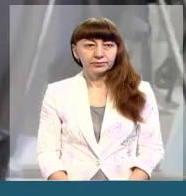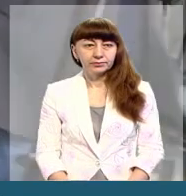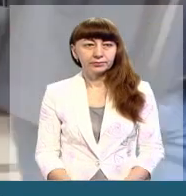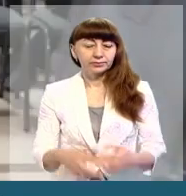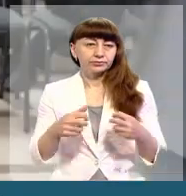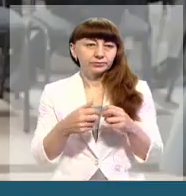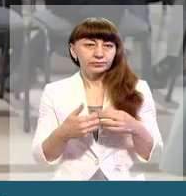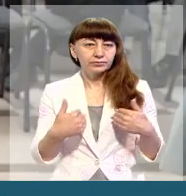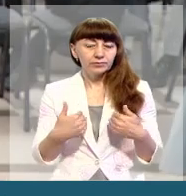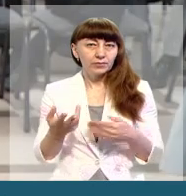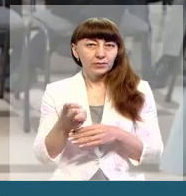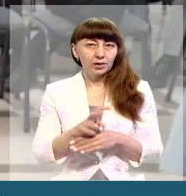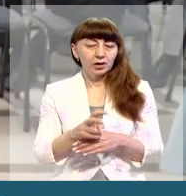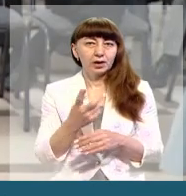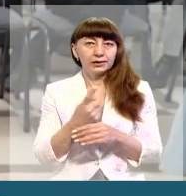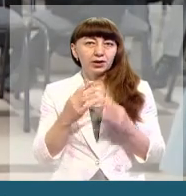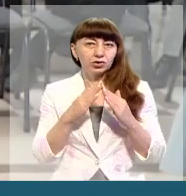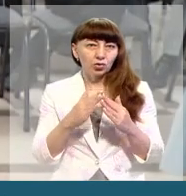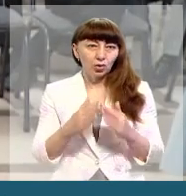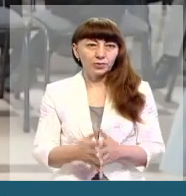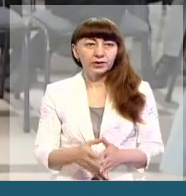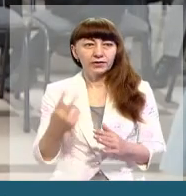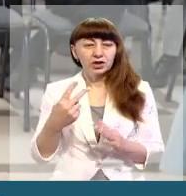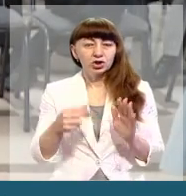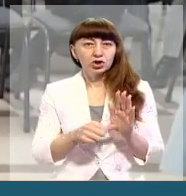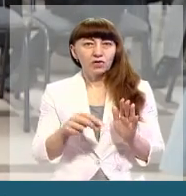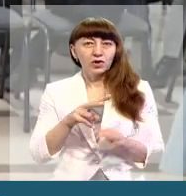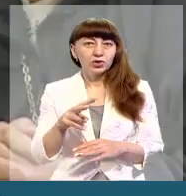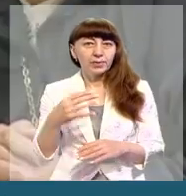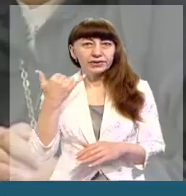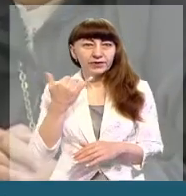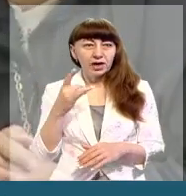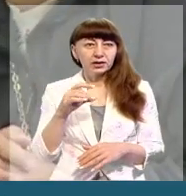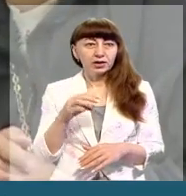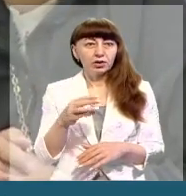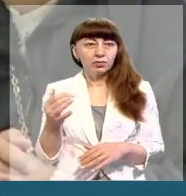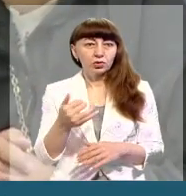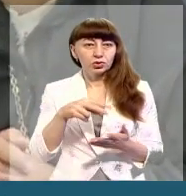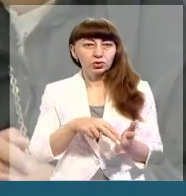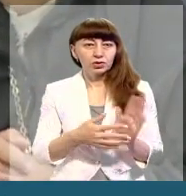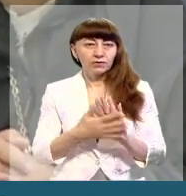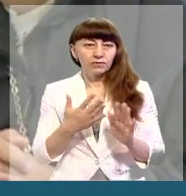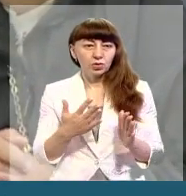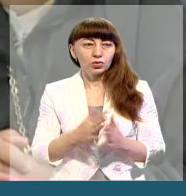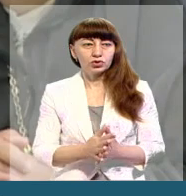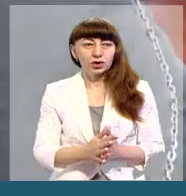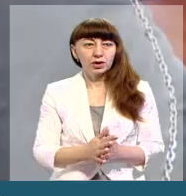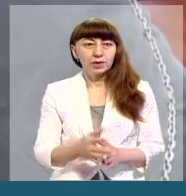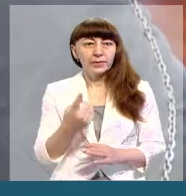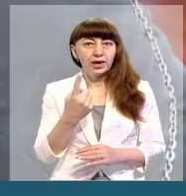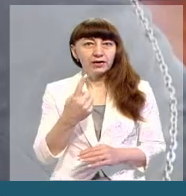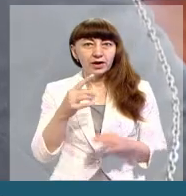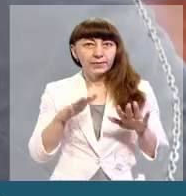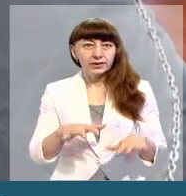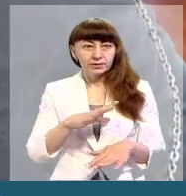кезекте тұрмын. Әлі бір пәтер мәселесіне қолым жеткізе алмай отырмын. Аудан әкімінен қуантарлық жауап естіген ана